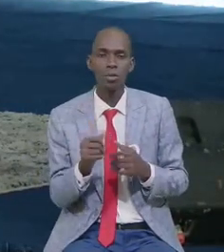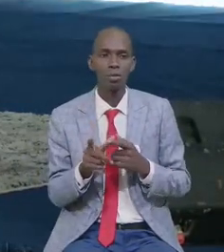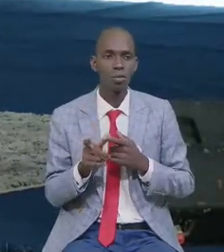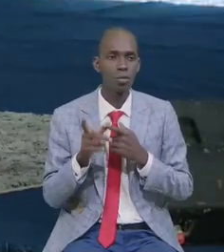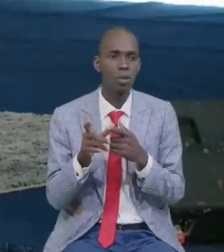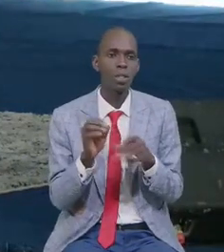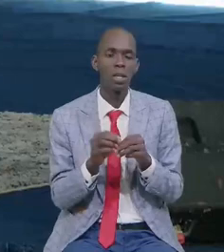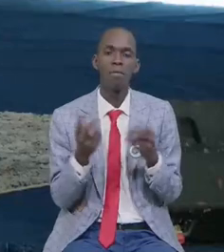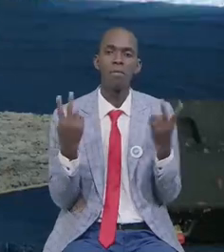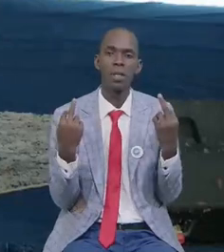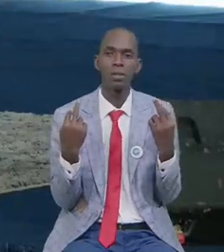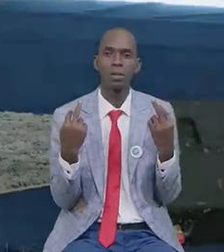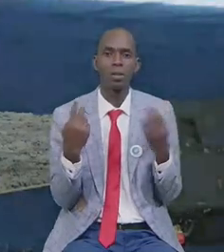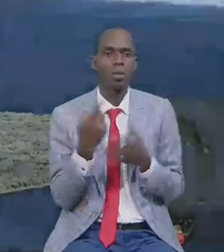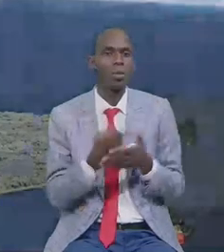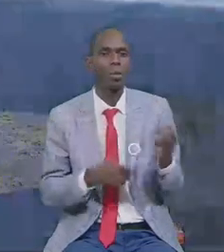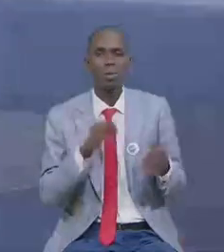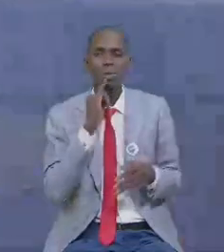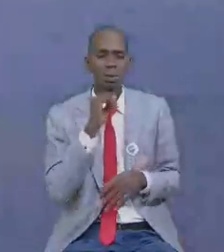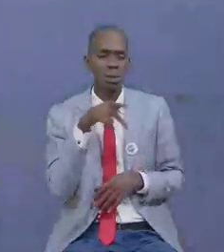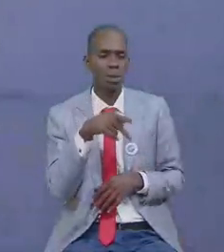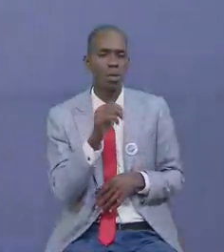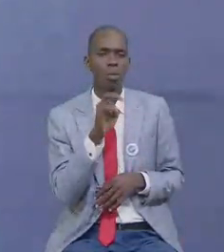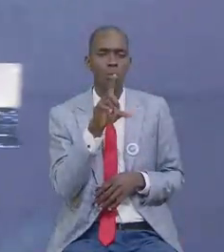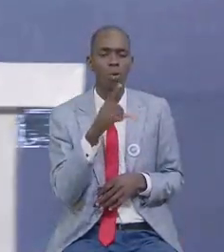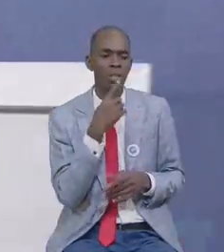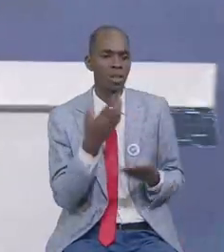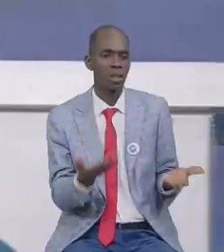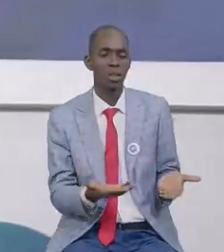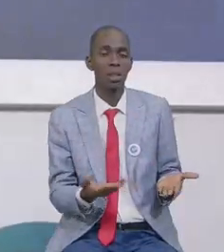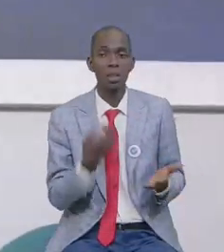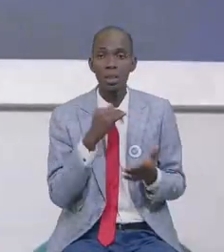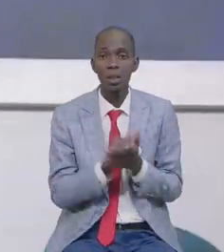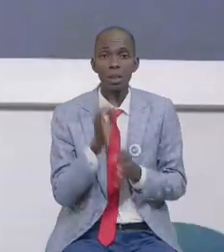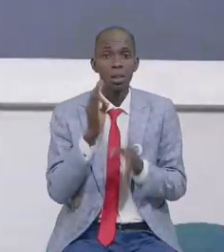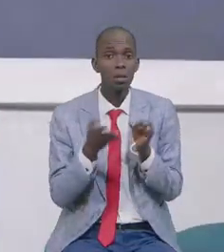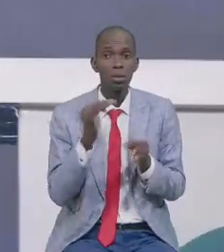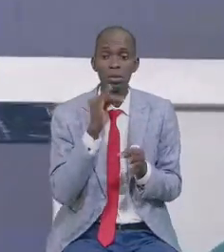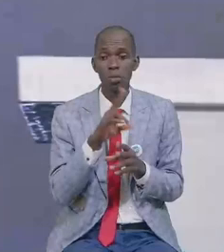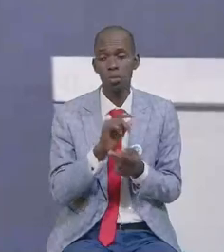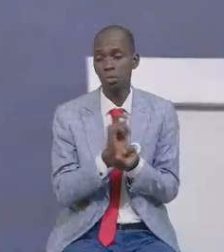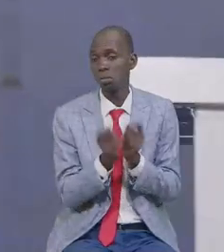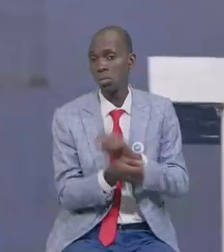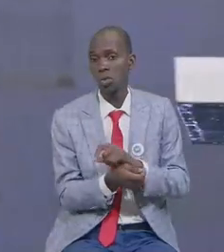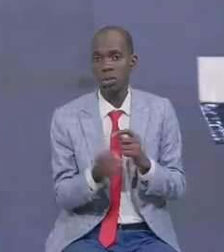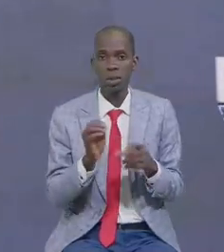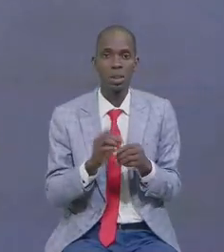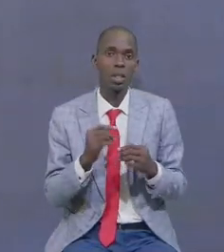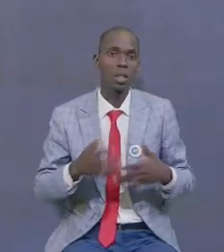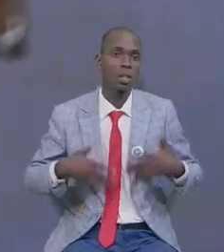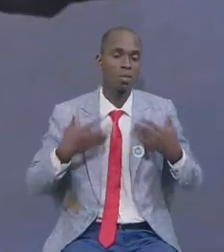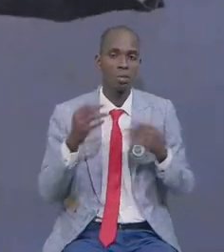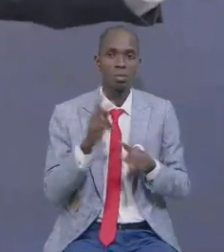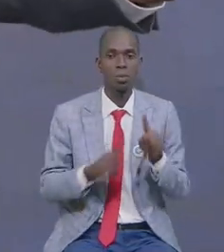Vain. Qu'est-ce que l'apôtre Paul disait? Il dit, s'il n'y a pas de transformation dans la vie à qui